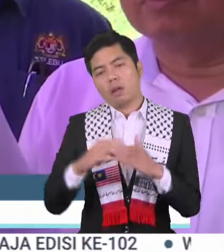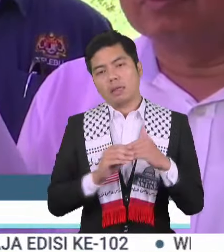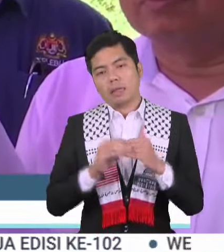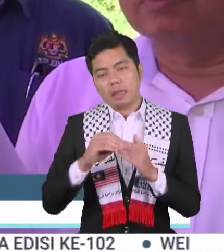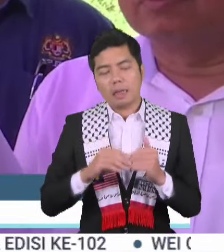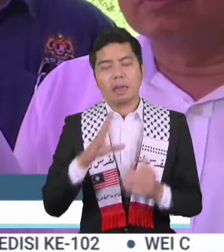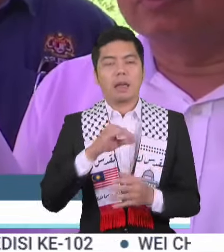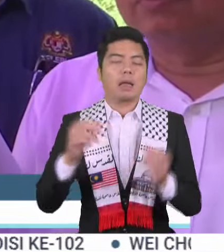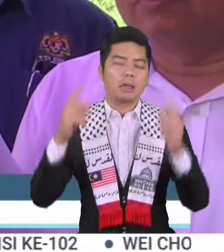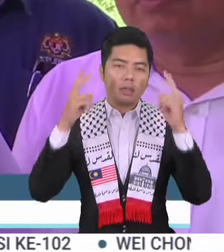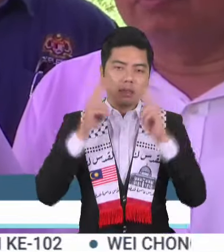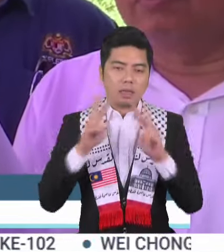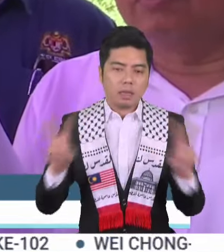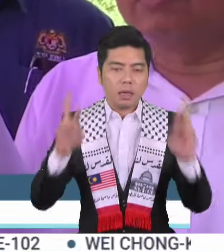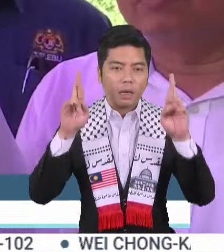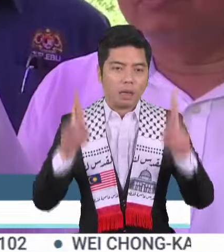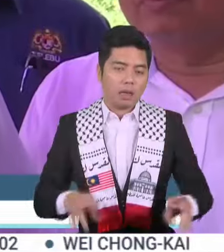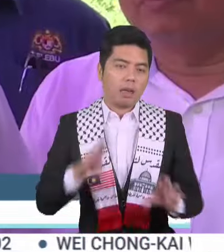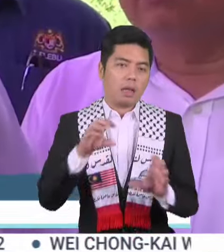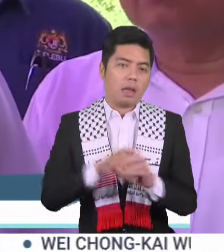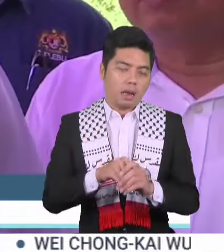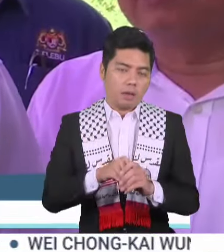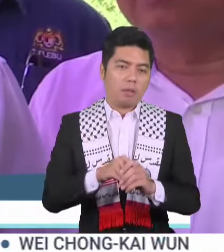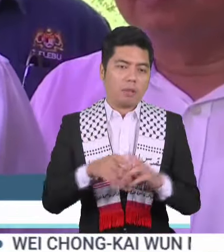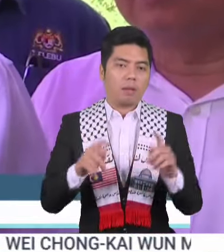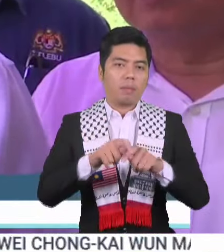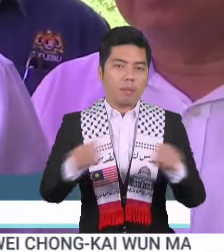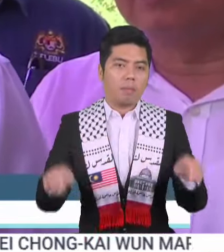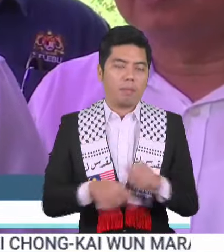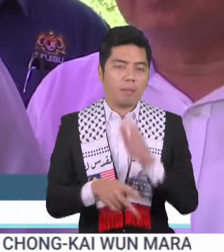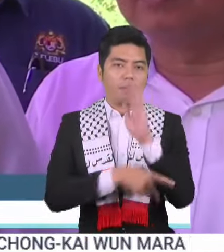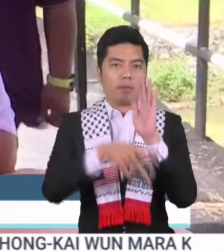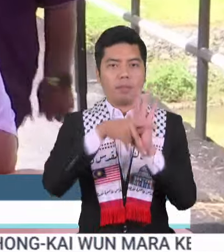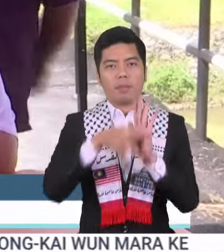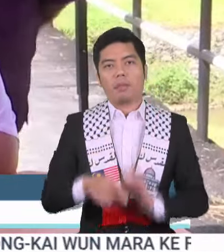dan kesejahteraan rakyat di dalam kawasan parlimen ini.